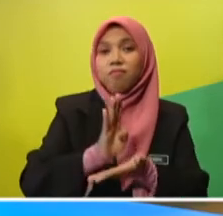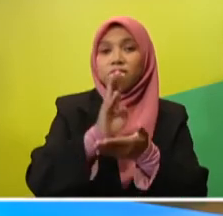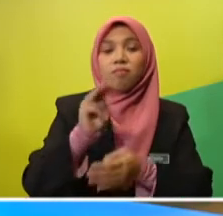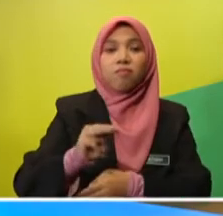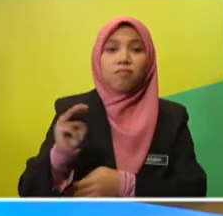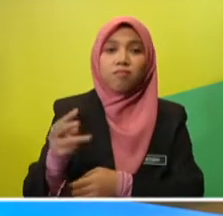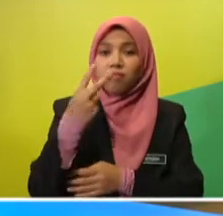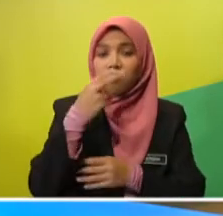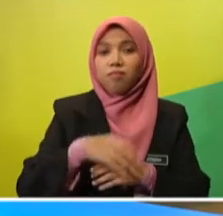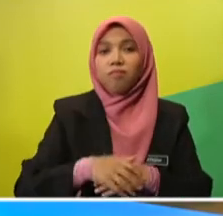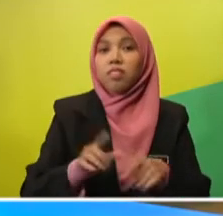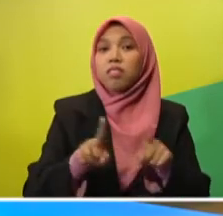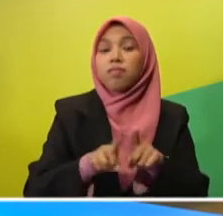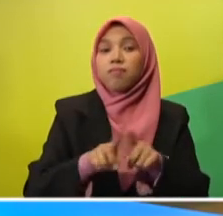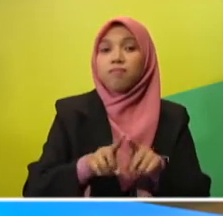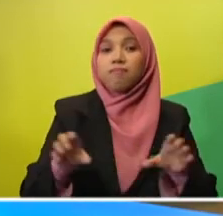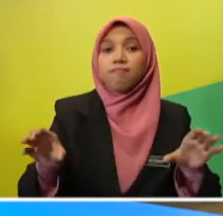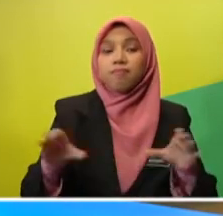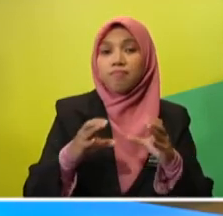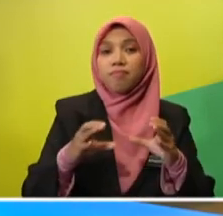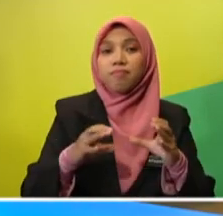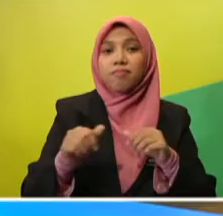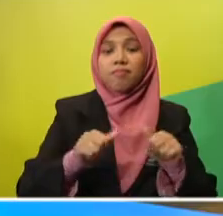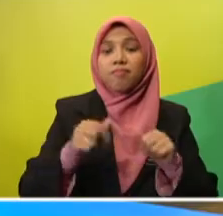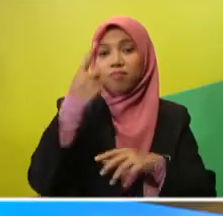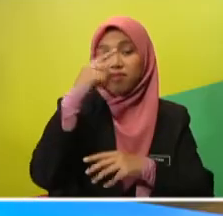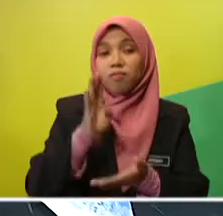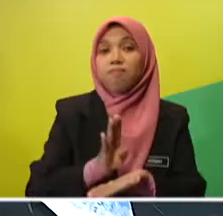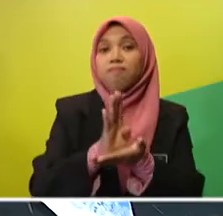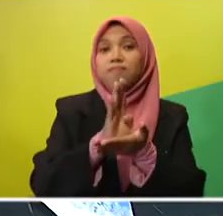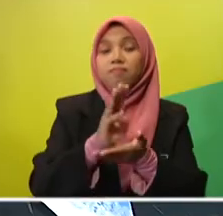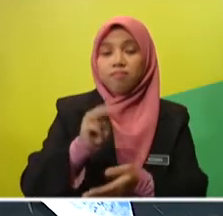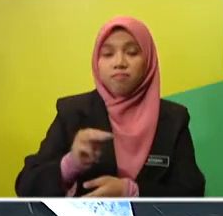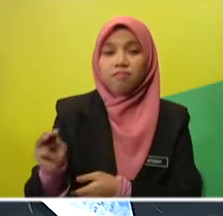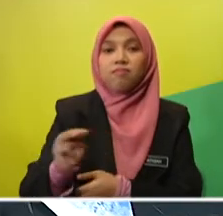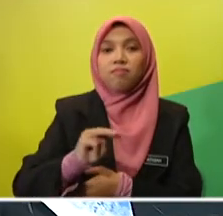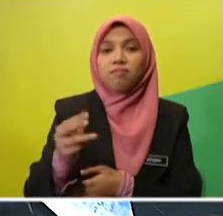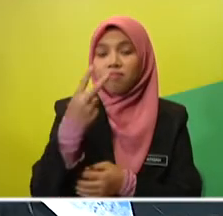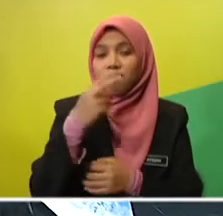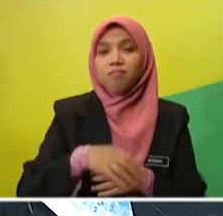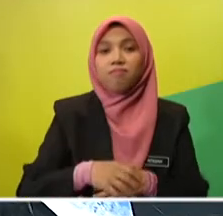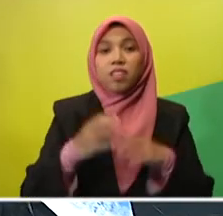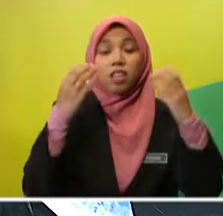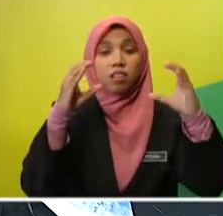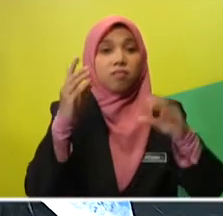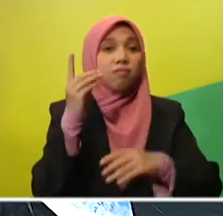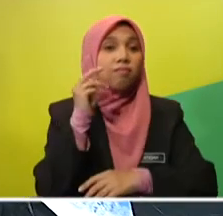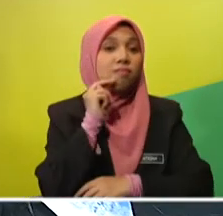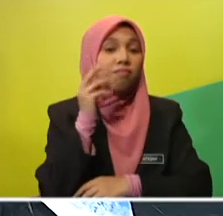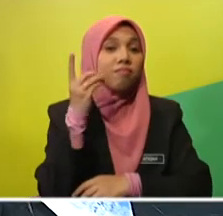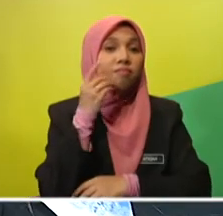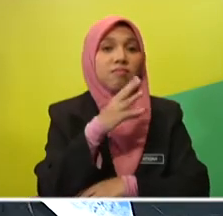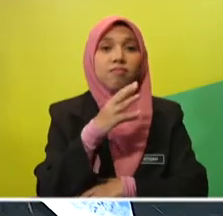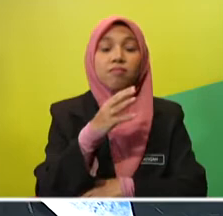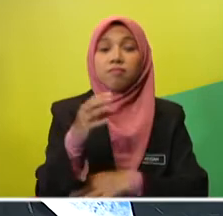dalam kehidupan kita untuk membantu mereka yang memerlukan. Cikgu Nadia, Cikgu Aini dan juga Cikgu